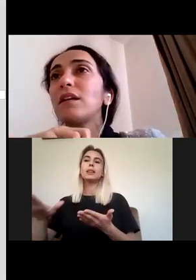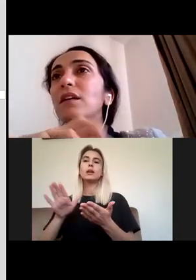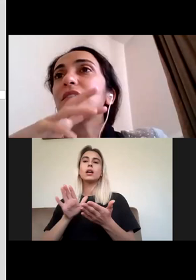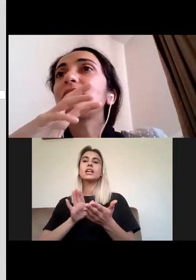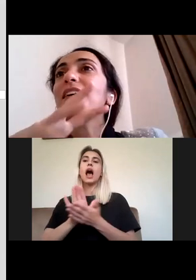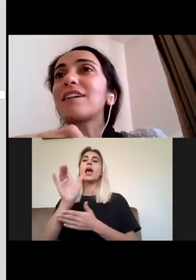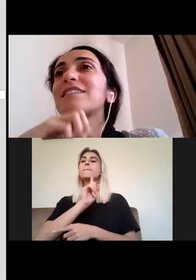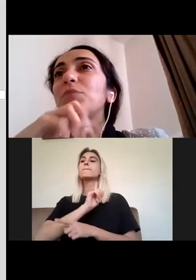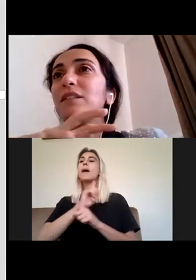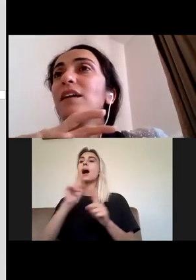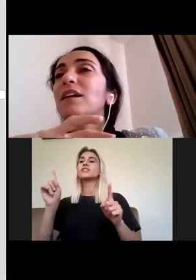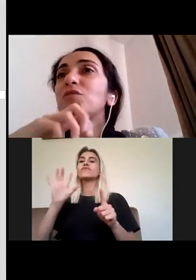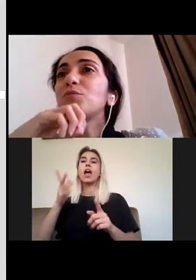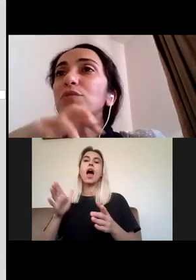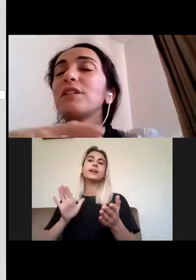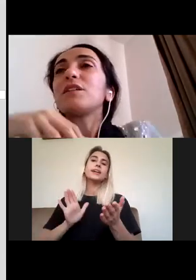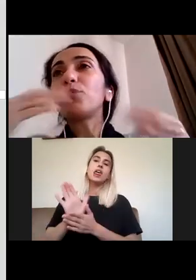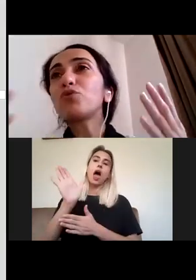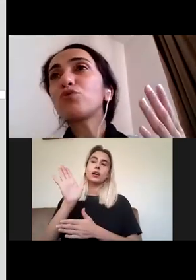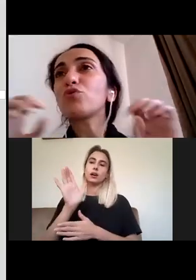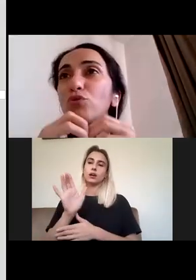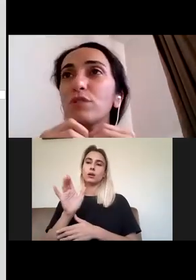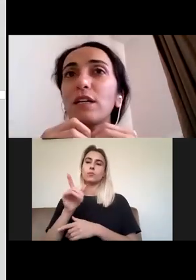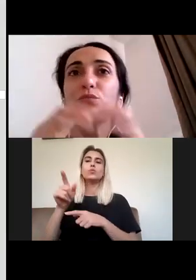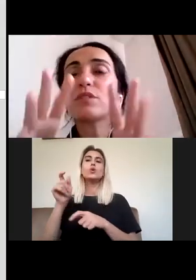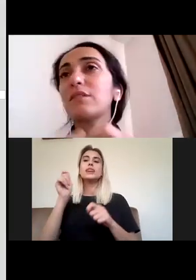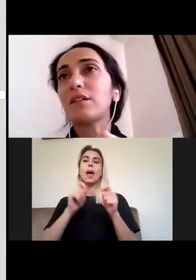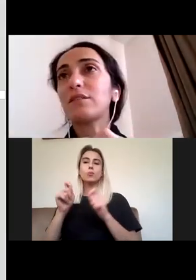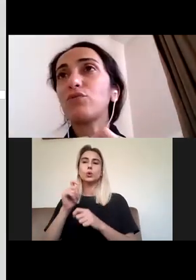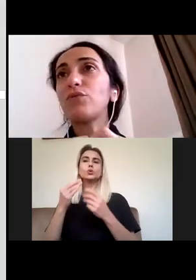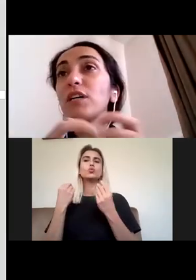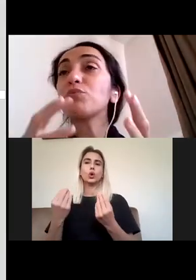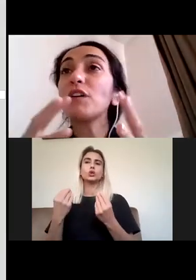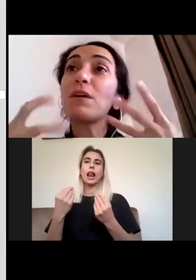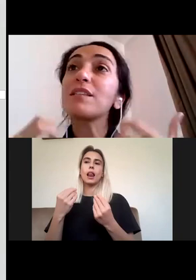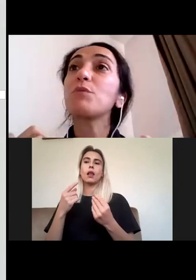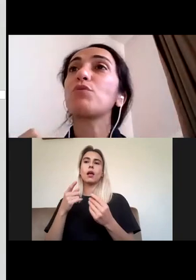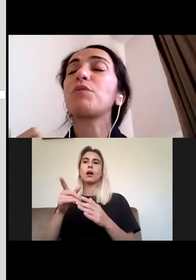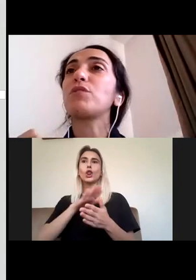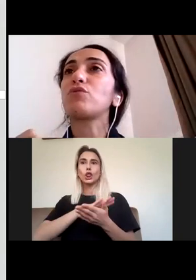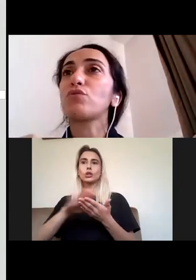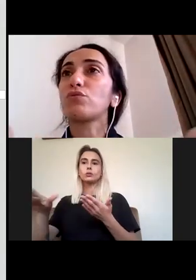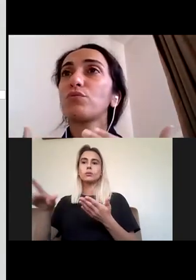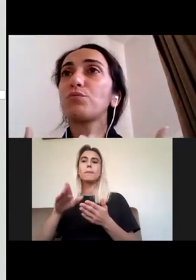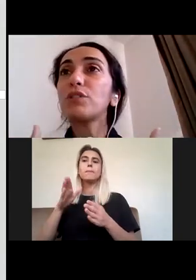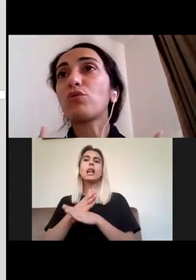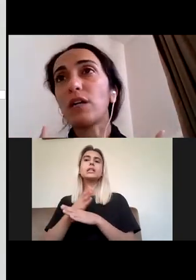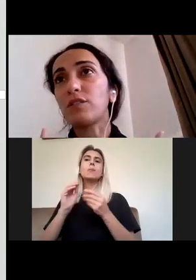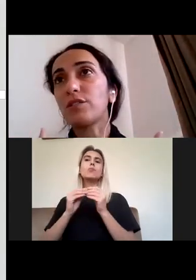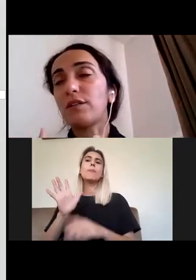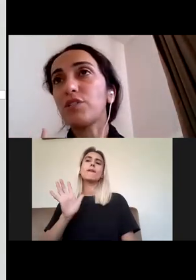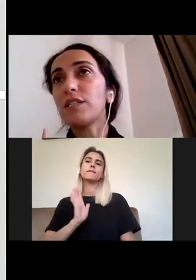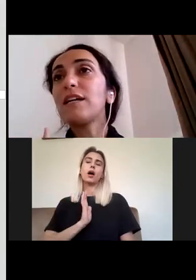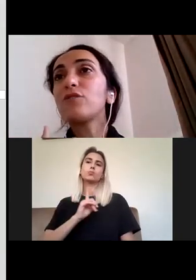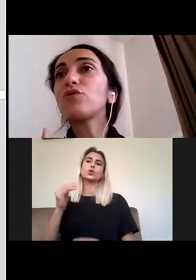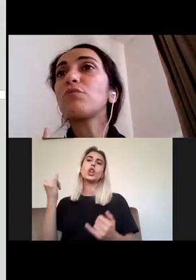zemin ya da kayar zemin. Şimdi burada yapıyorsunuz çok güzel bu standartları uyuyor. Fakat bu sefer malzeme problemi yaşıyorsunuz. Bu da çok